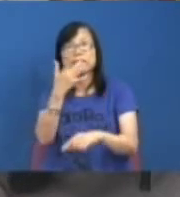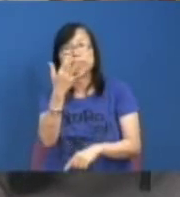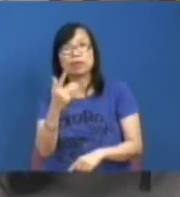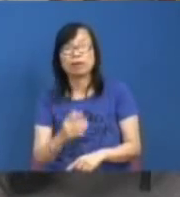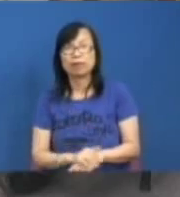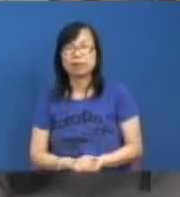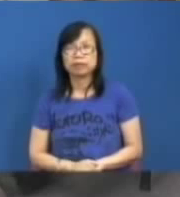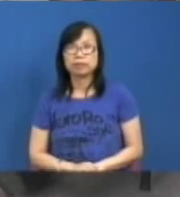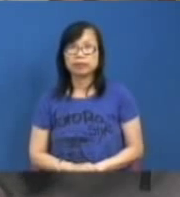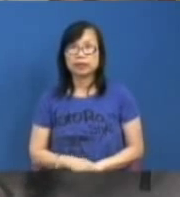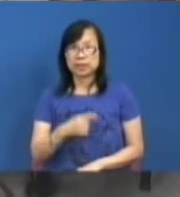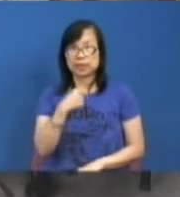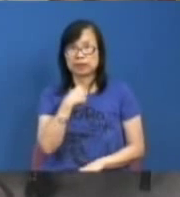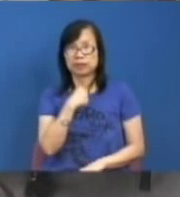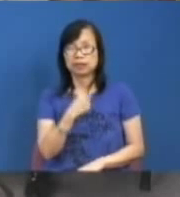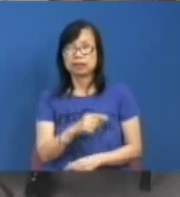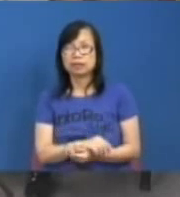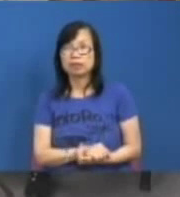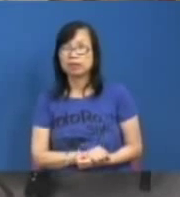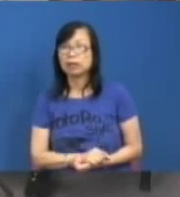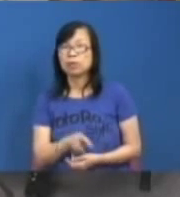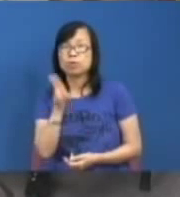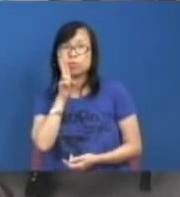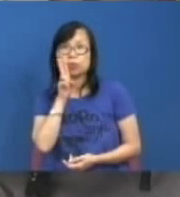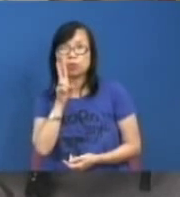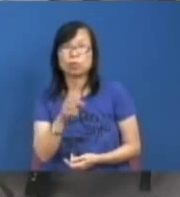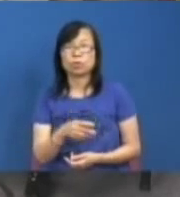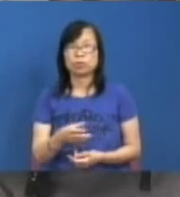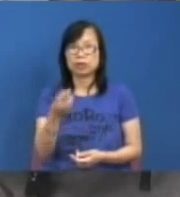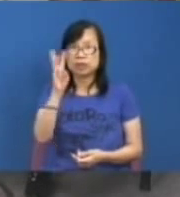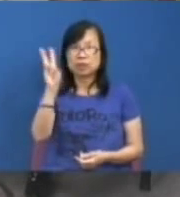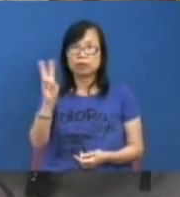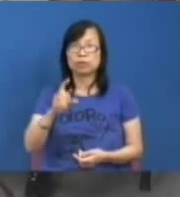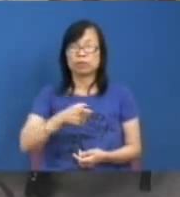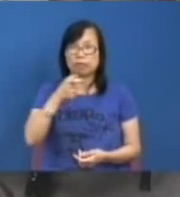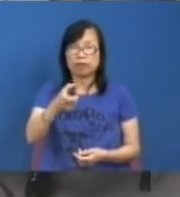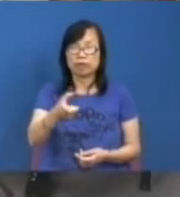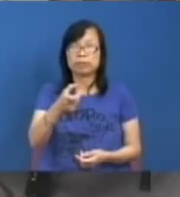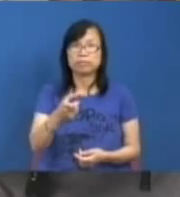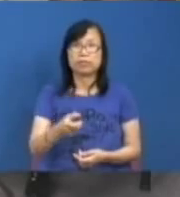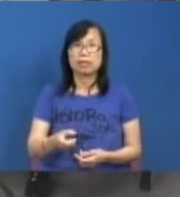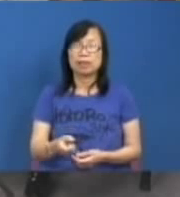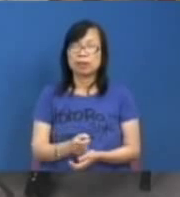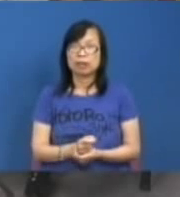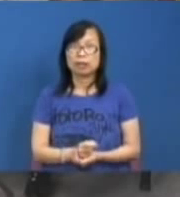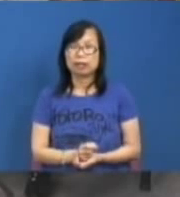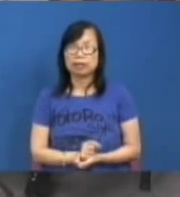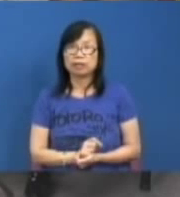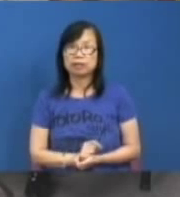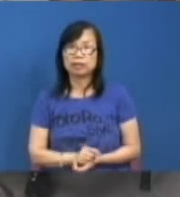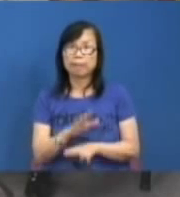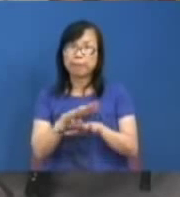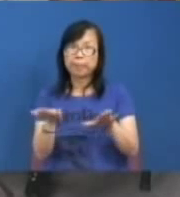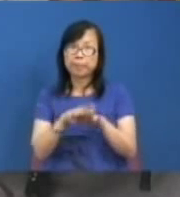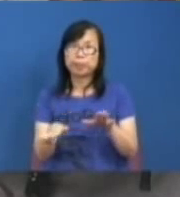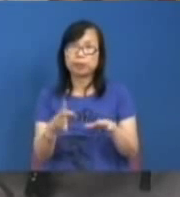你話要用呢啲嘅， 如果用翻水費咁粗略估計，而家一個一般嘅